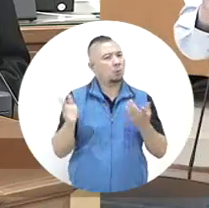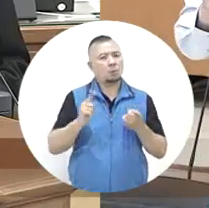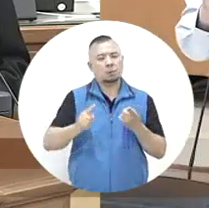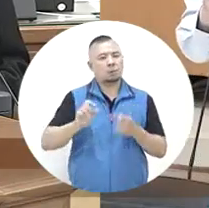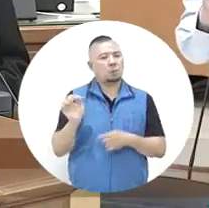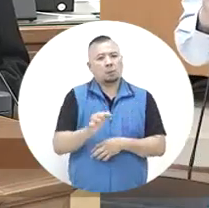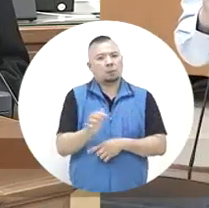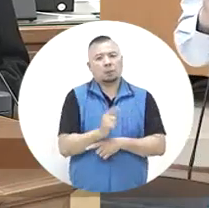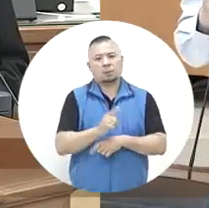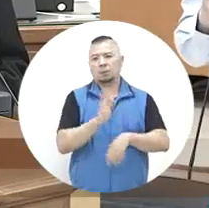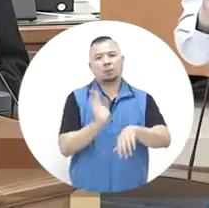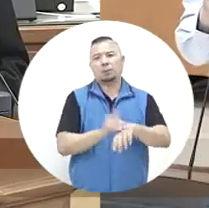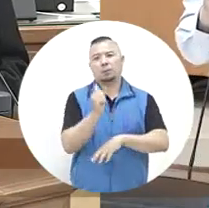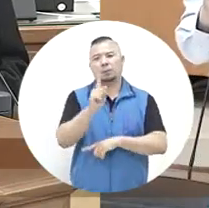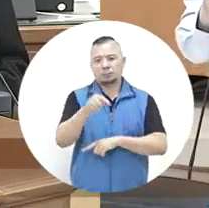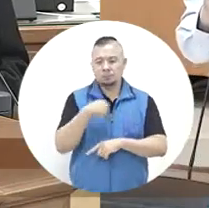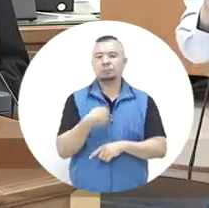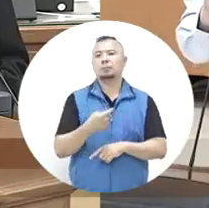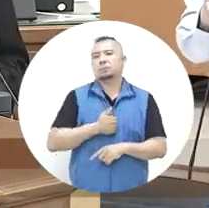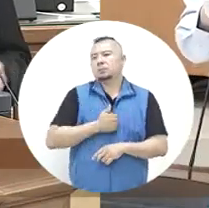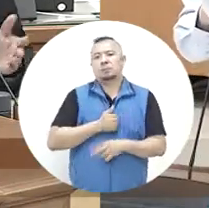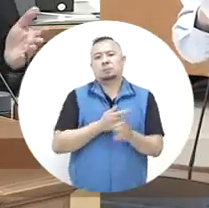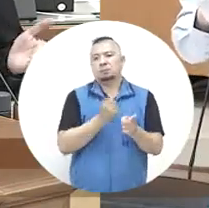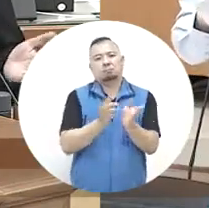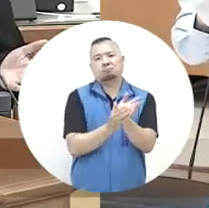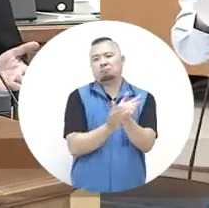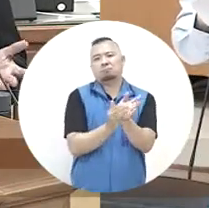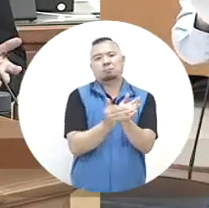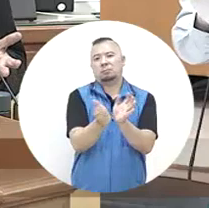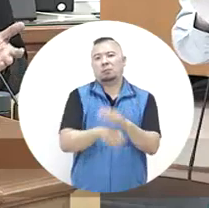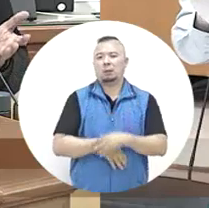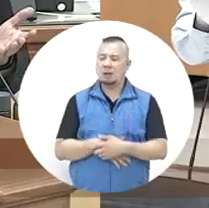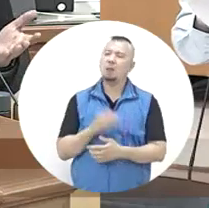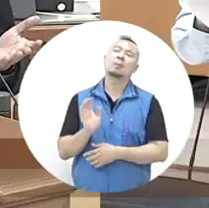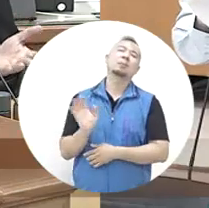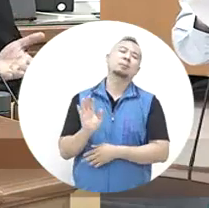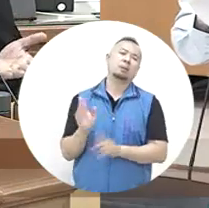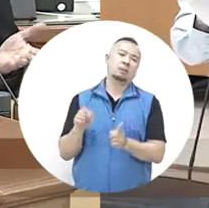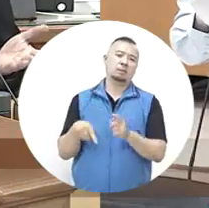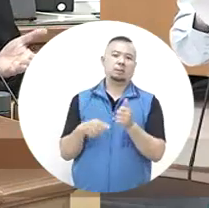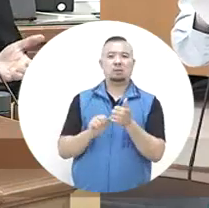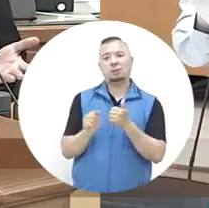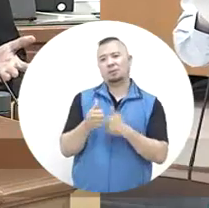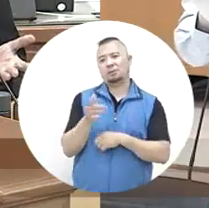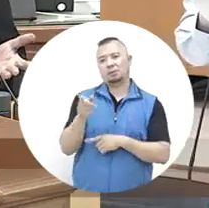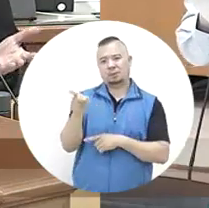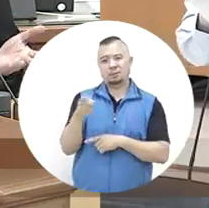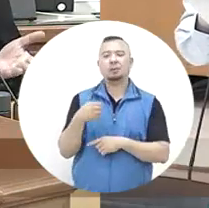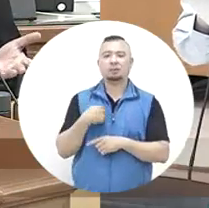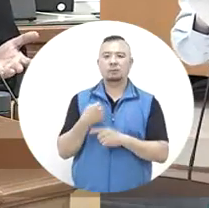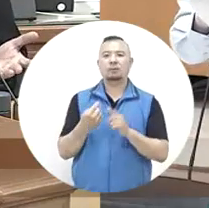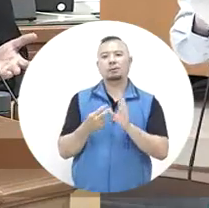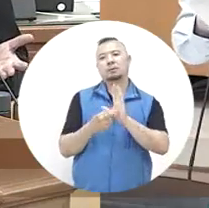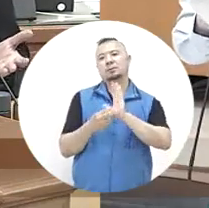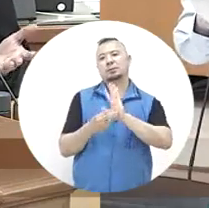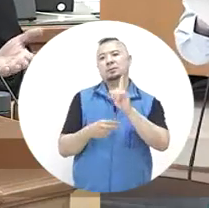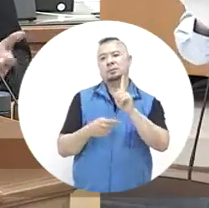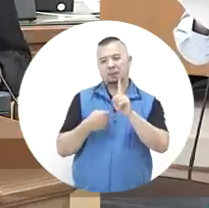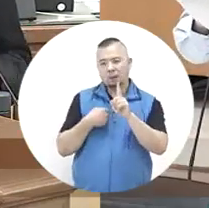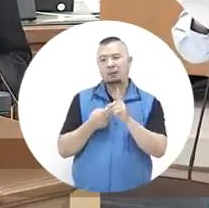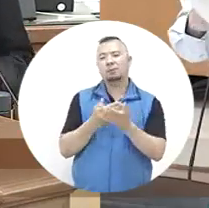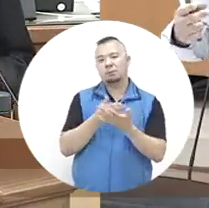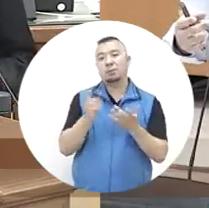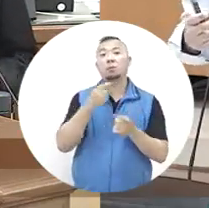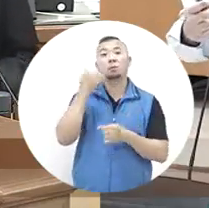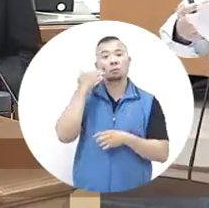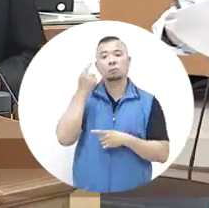吼，再一次肯定市长解决问题的能力吼。 我还感谢议员跟我讲这件代志，啊，无我嘛唔知啊。我知我就已